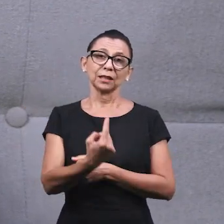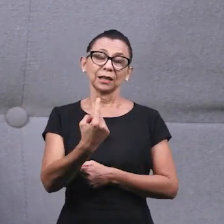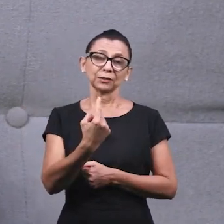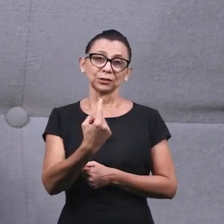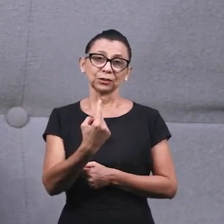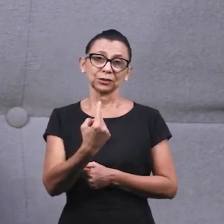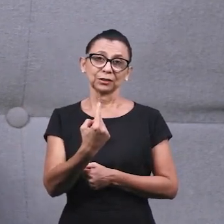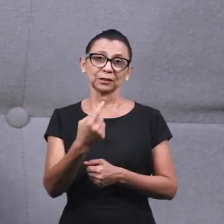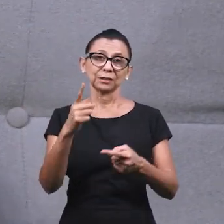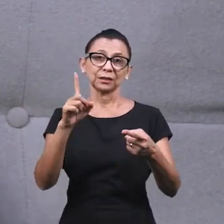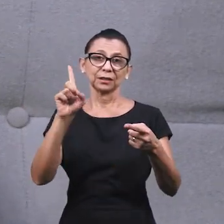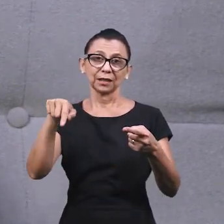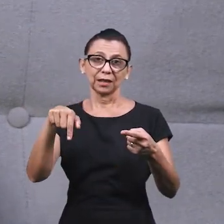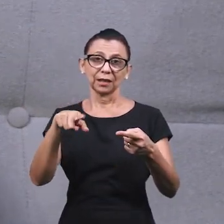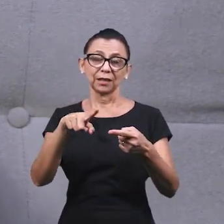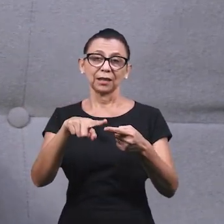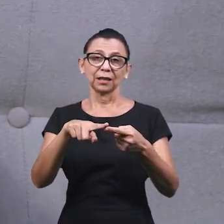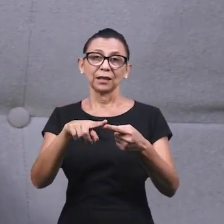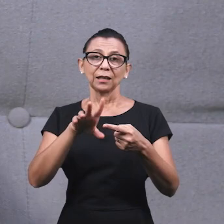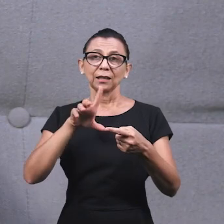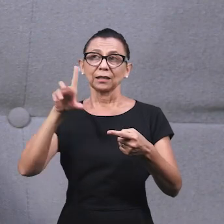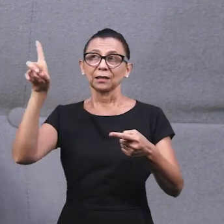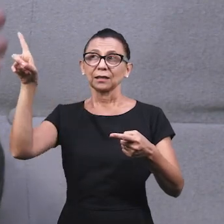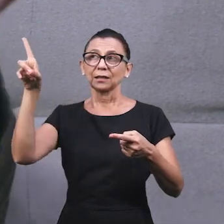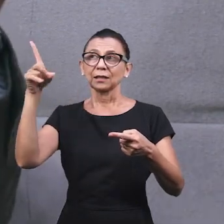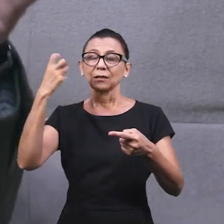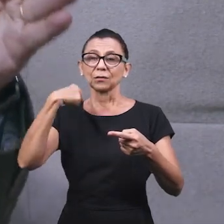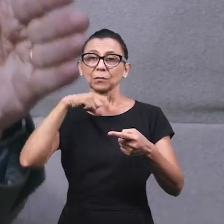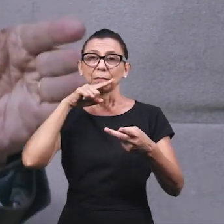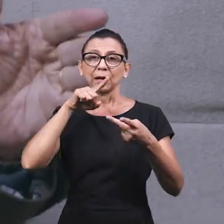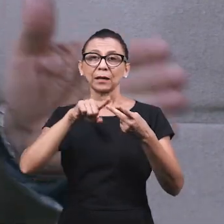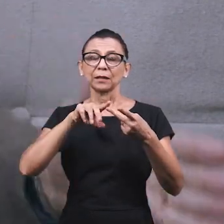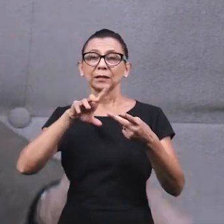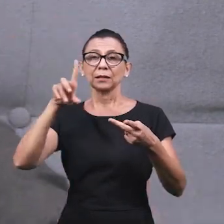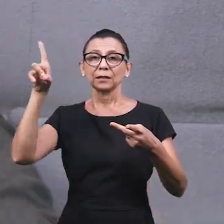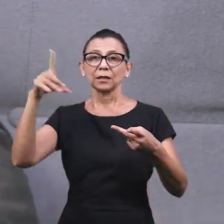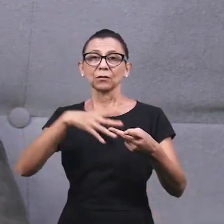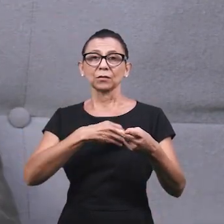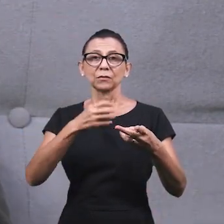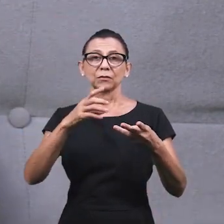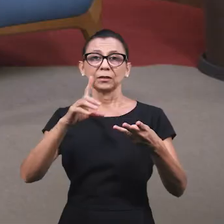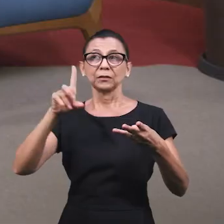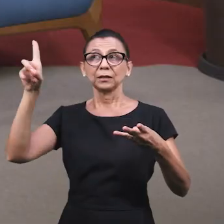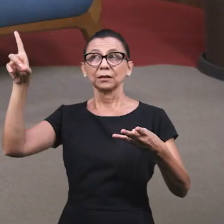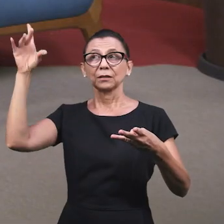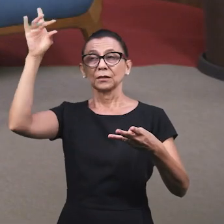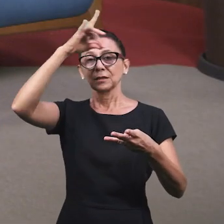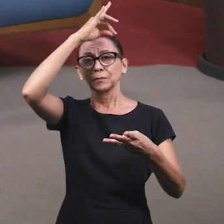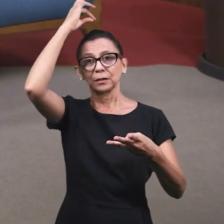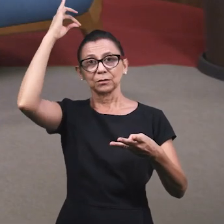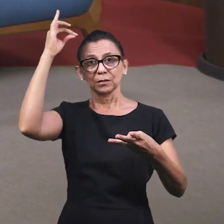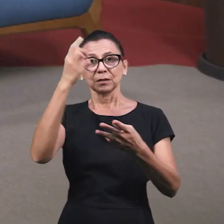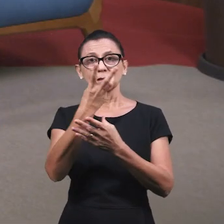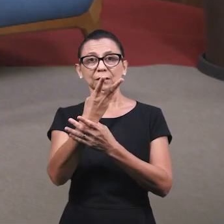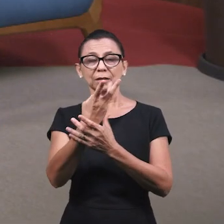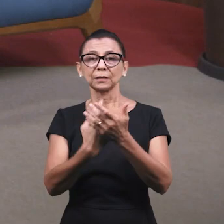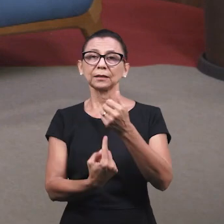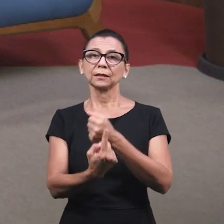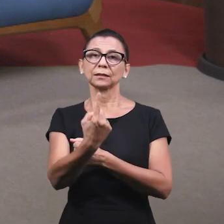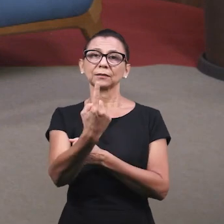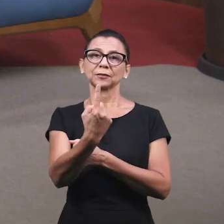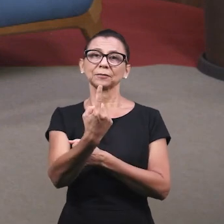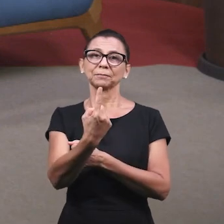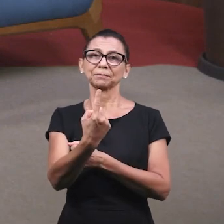composée par Dieu le Père, Dieu le Fils et par Dieu le Saint-Esprit. Amen. Loué soit le